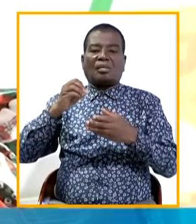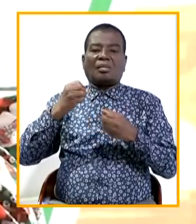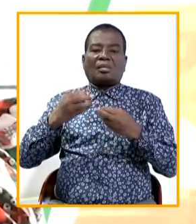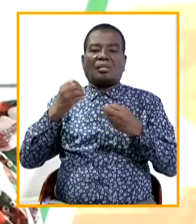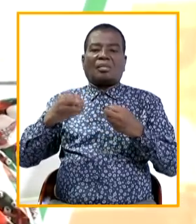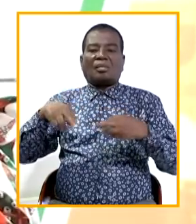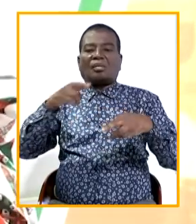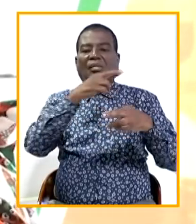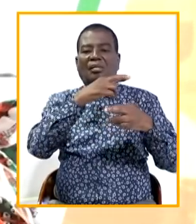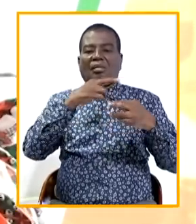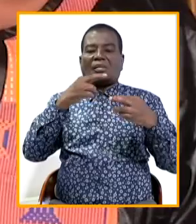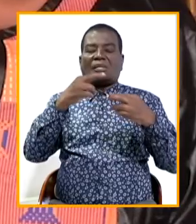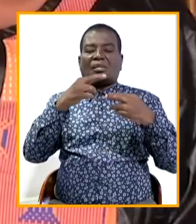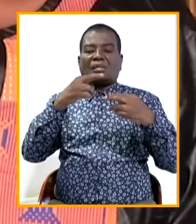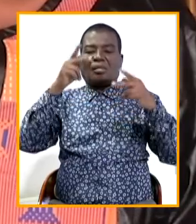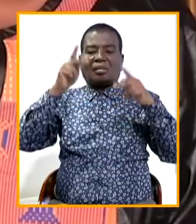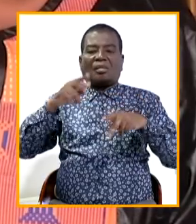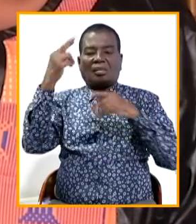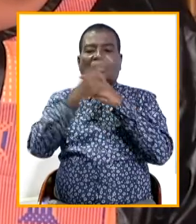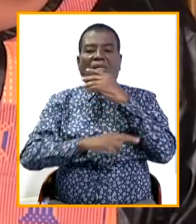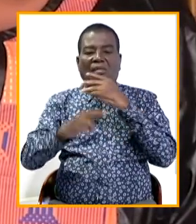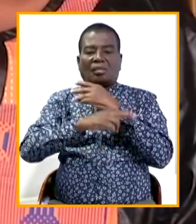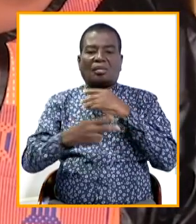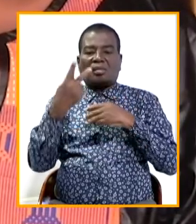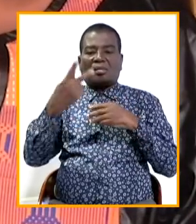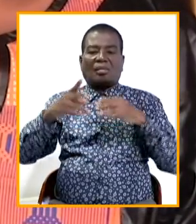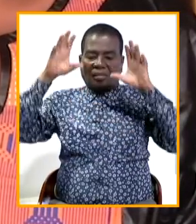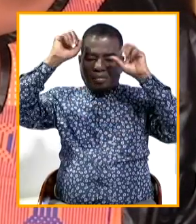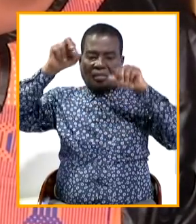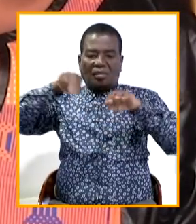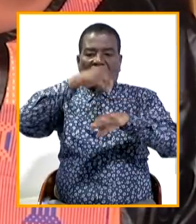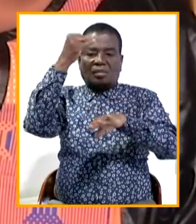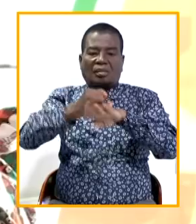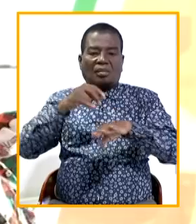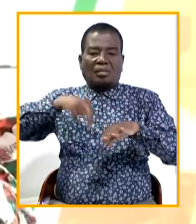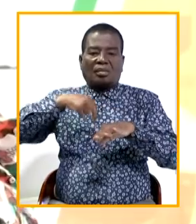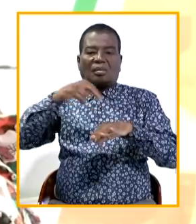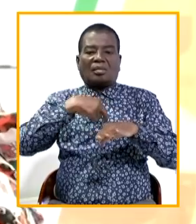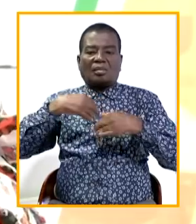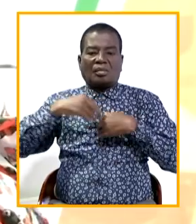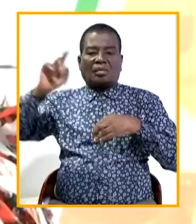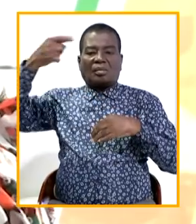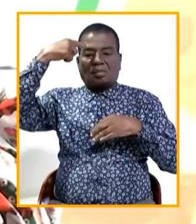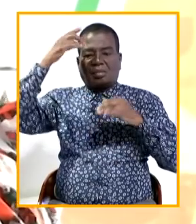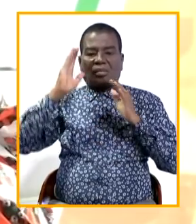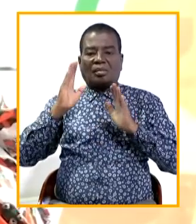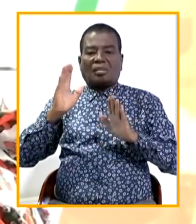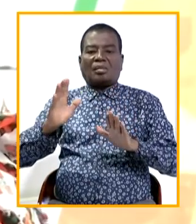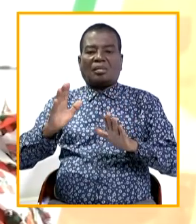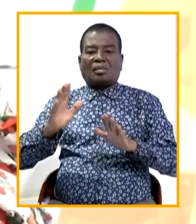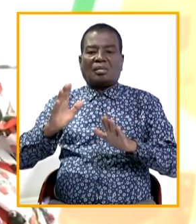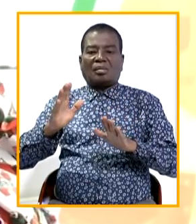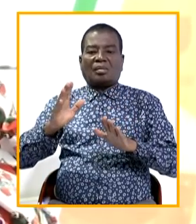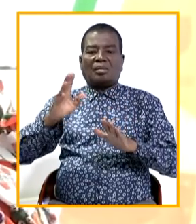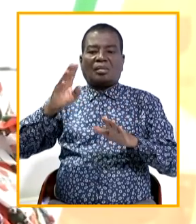cadres de la région. Outre deux présidents d'institutions, nous avons le gouverneur de la BCAO, Jean-Claude